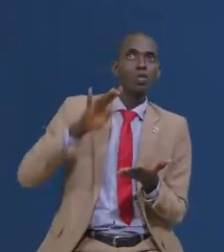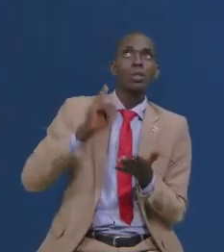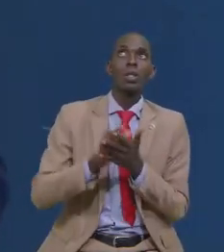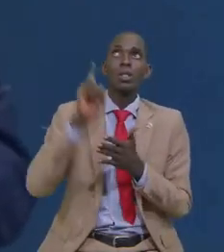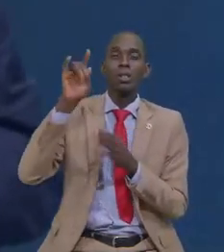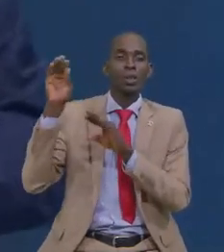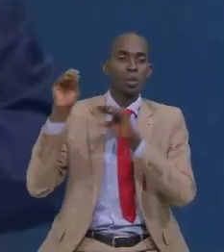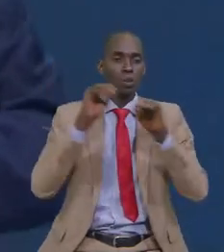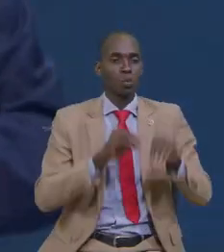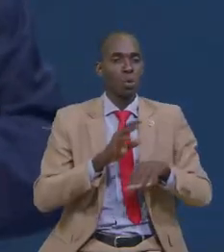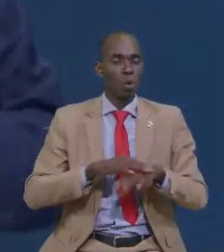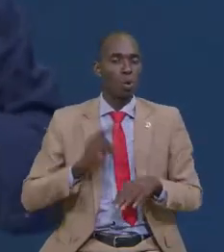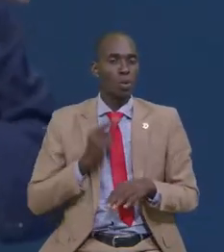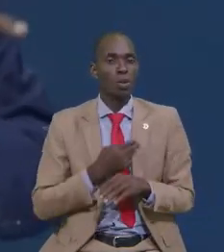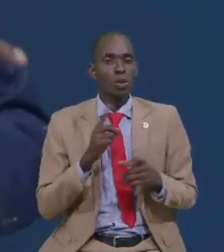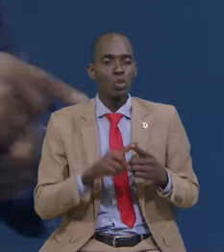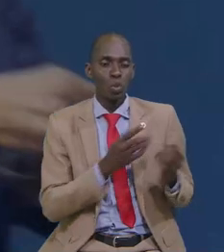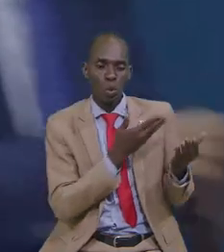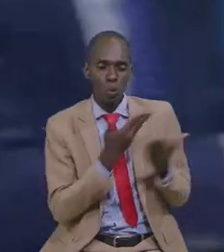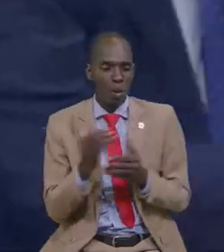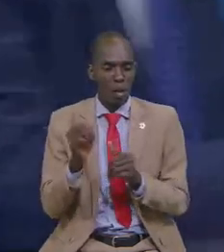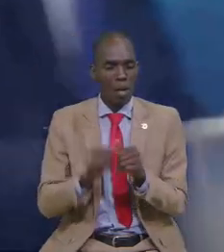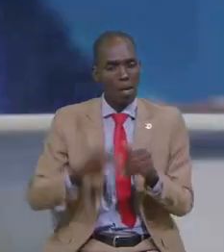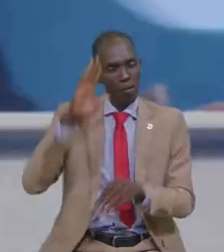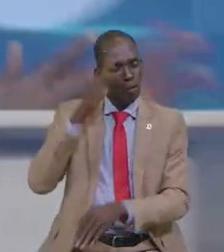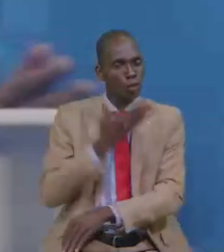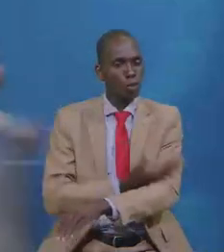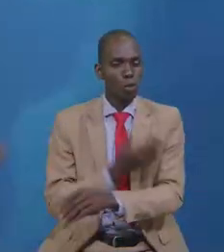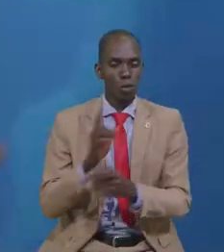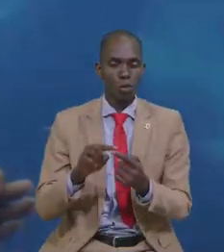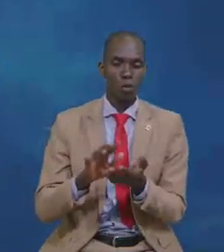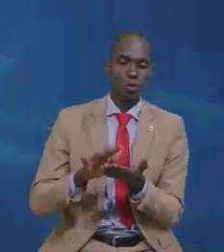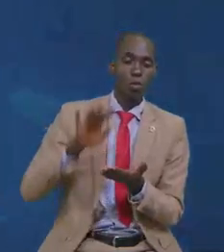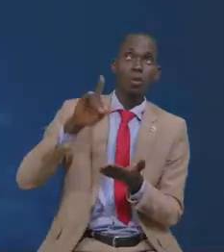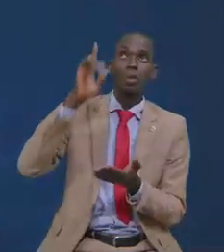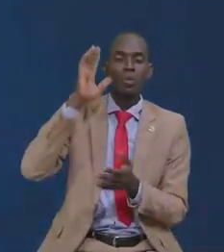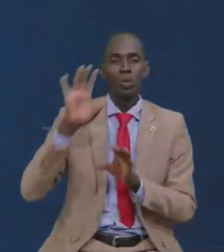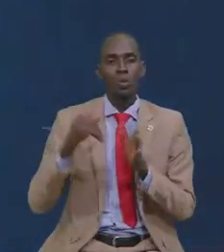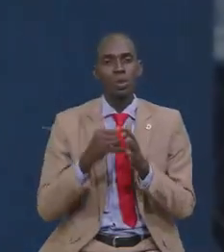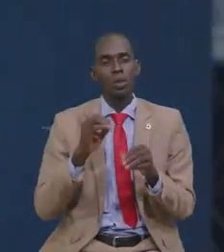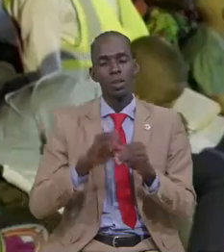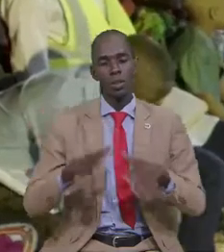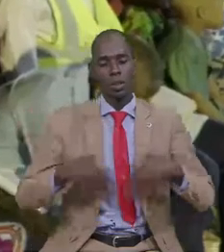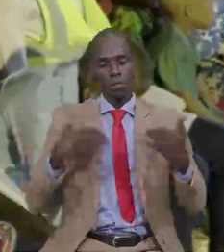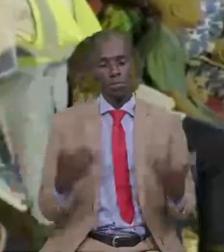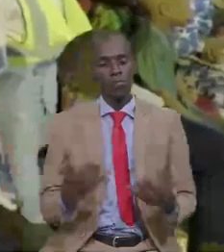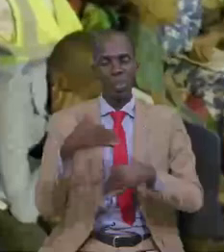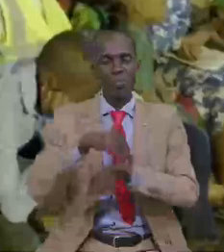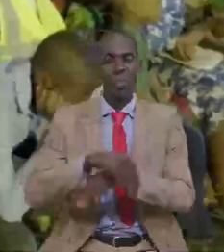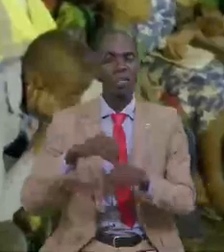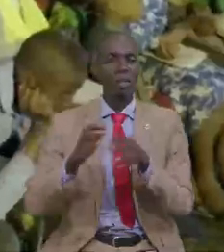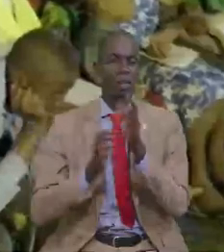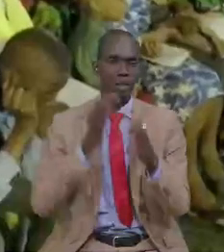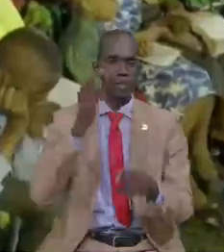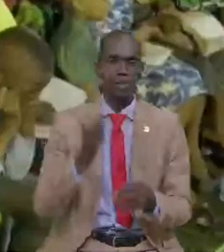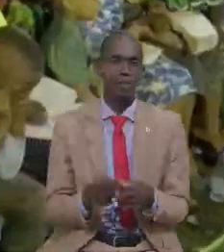gloire dont il nous revêt pour apporter tout fils à la gloire, il le fera dans votre vie ce soir au nom